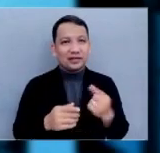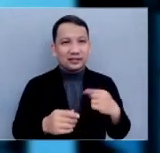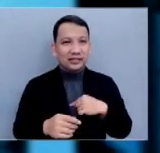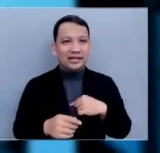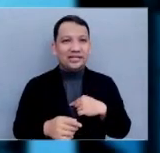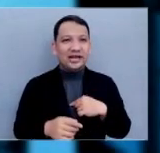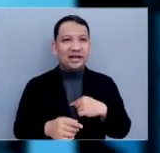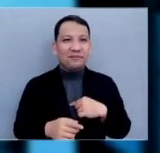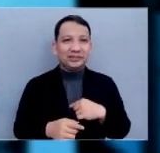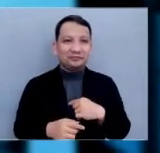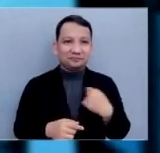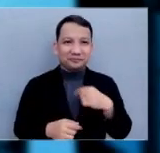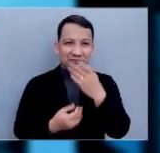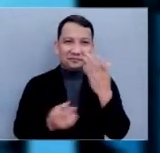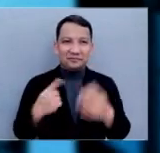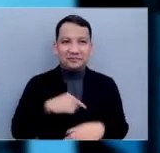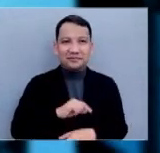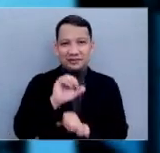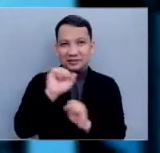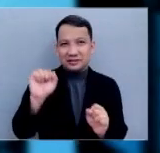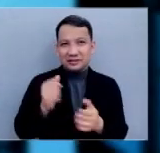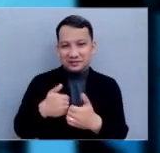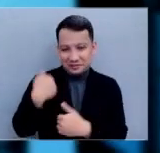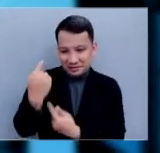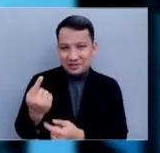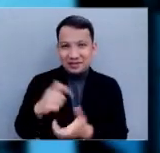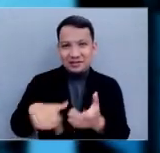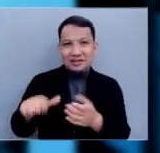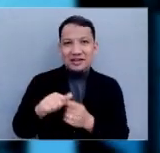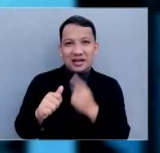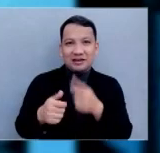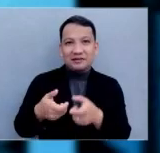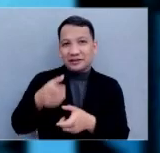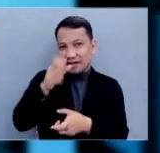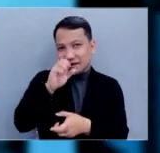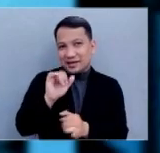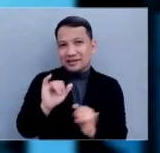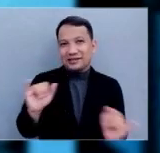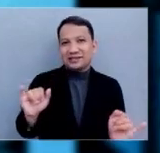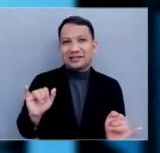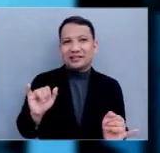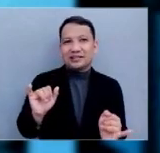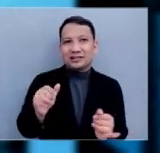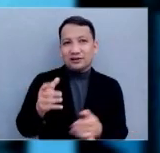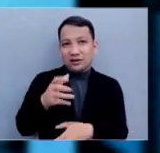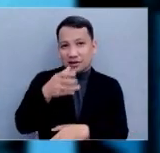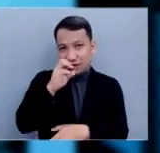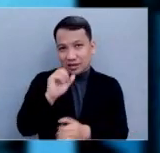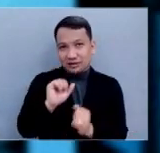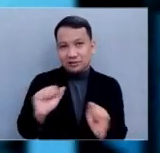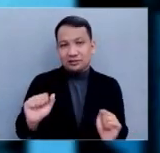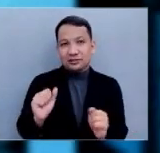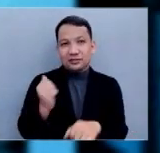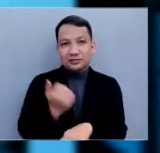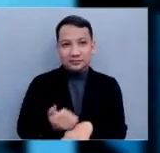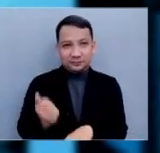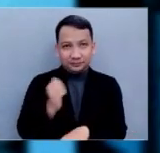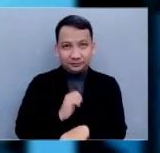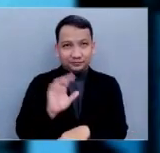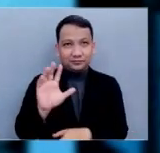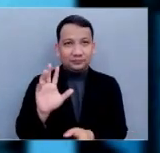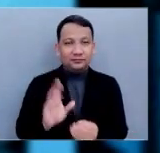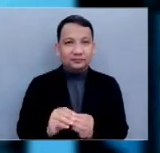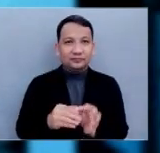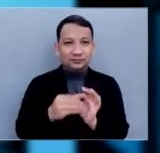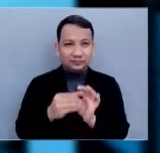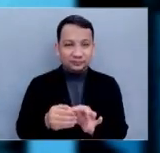hindi makabubuti sa pangmatagalan. Parang relasyon lang din yan. Hindi maganda kung nanghihiram ka lang. Kung talagang kinakailangan ng energy drink,